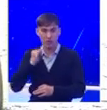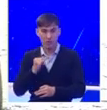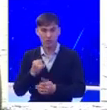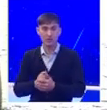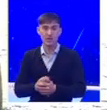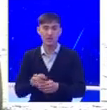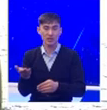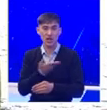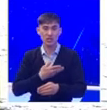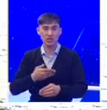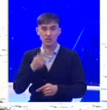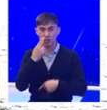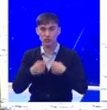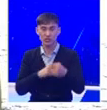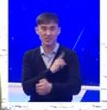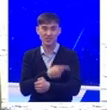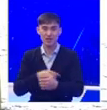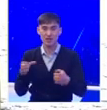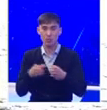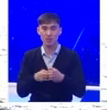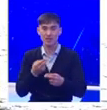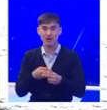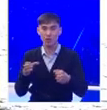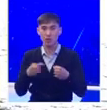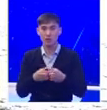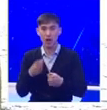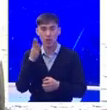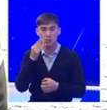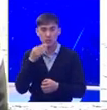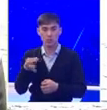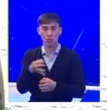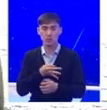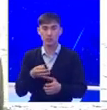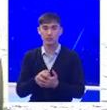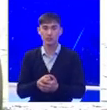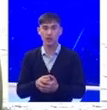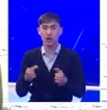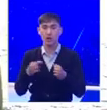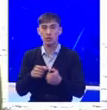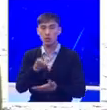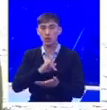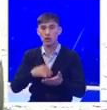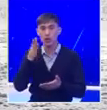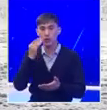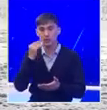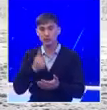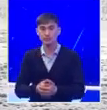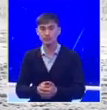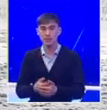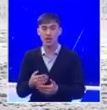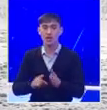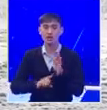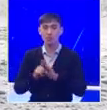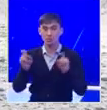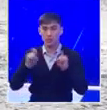ну и наши традиционно сильные команды эта команда алматинской области команда города алматы наставь